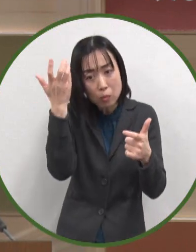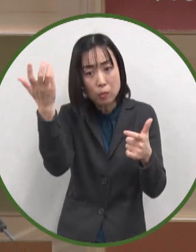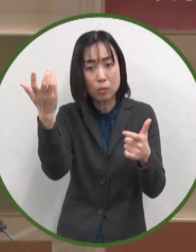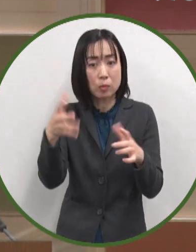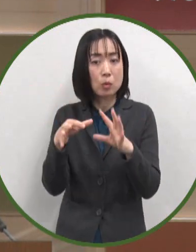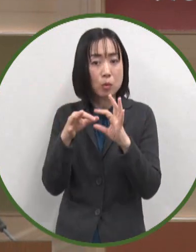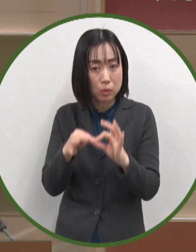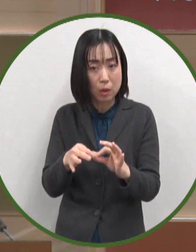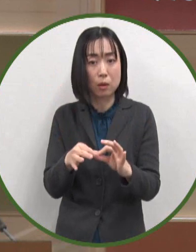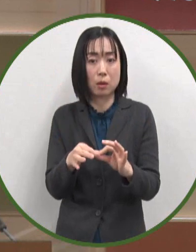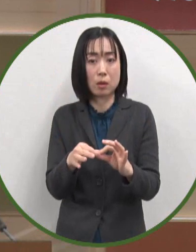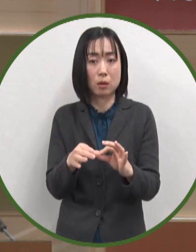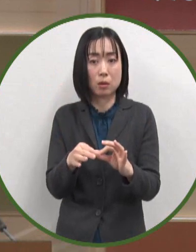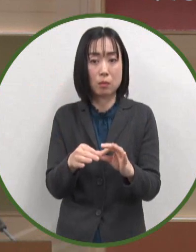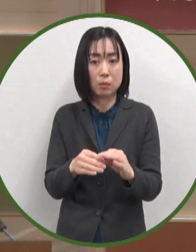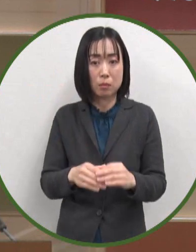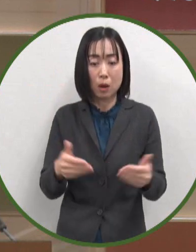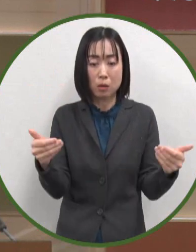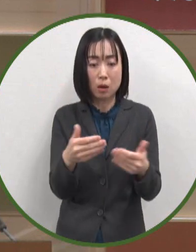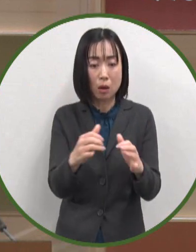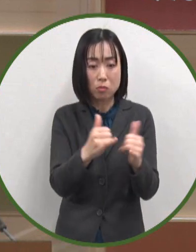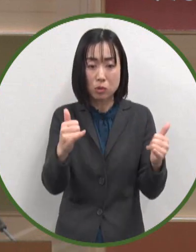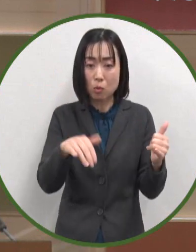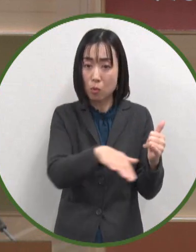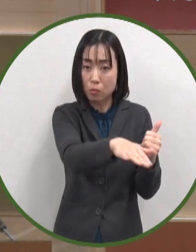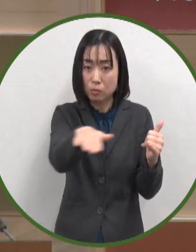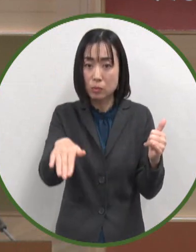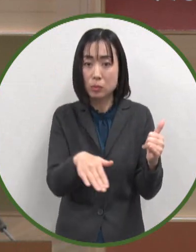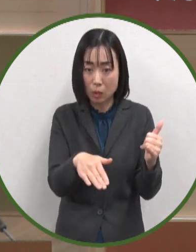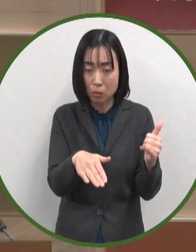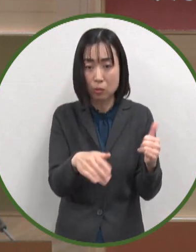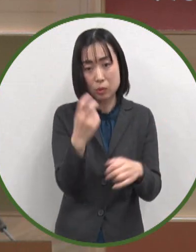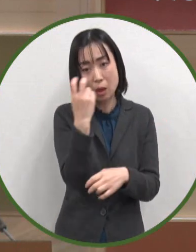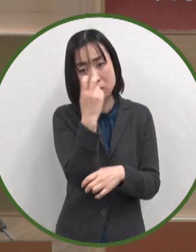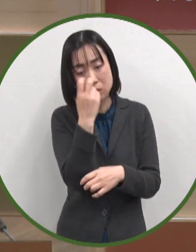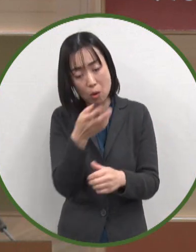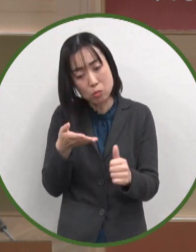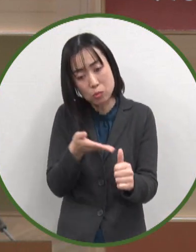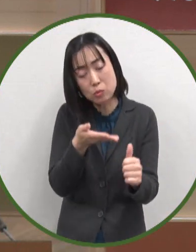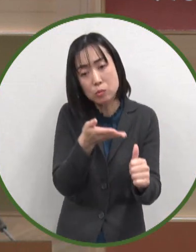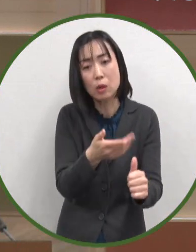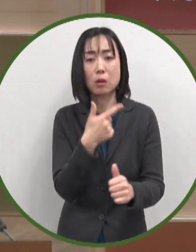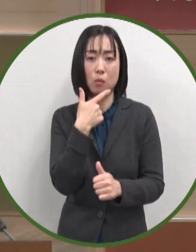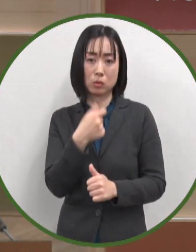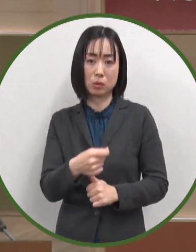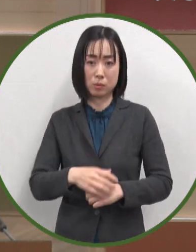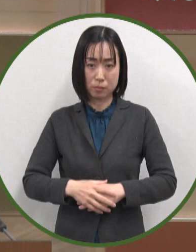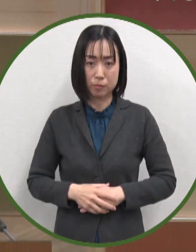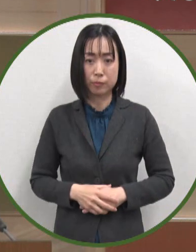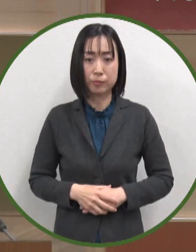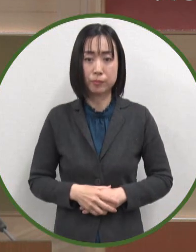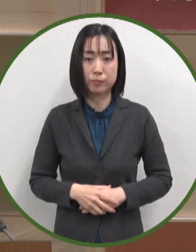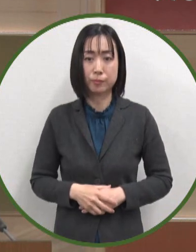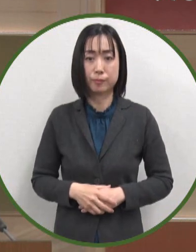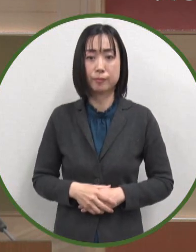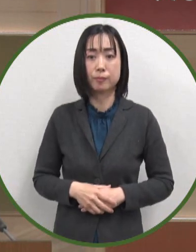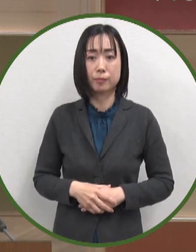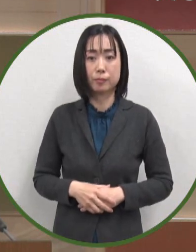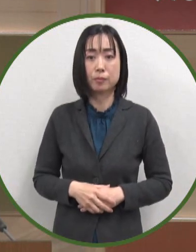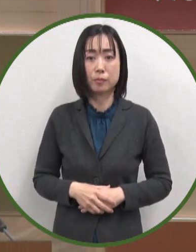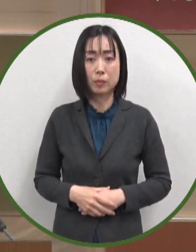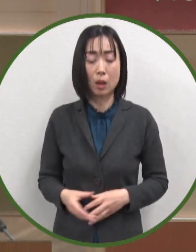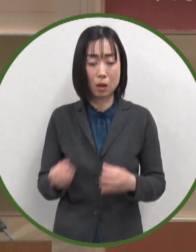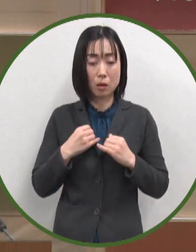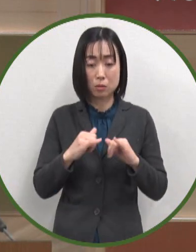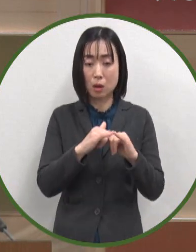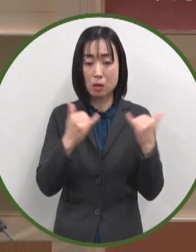への検査を進めていただければと思います。さらには陽性者が出た